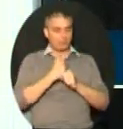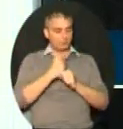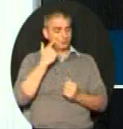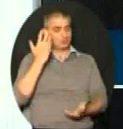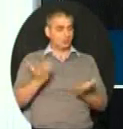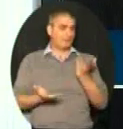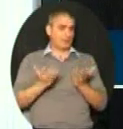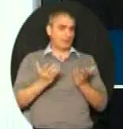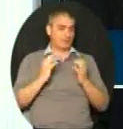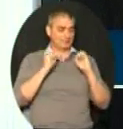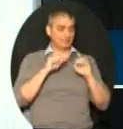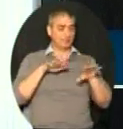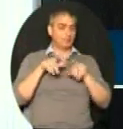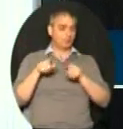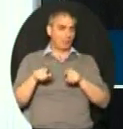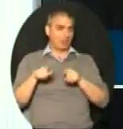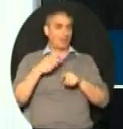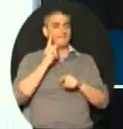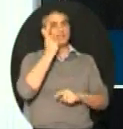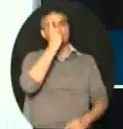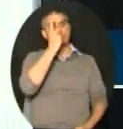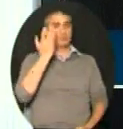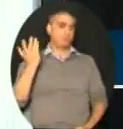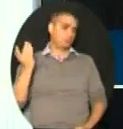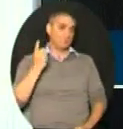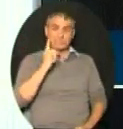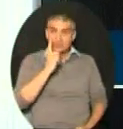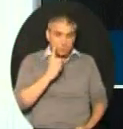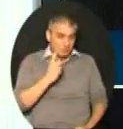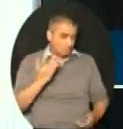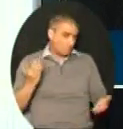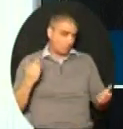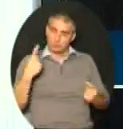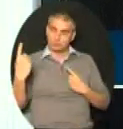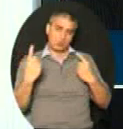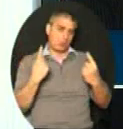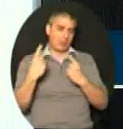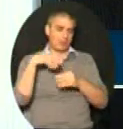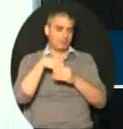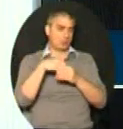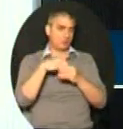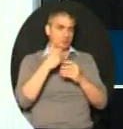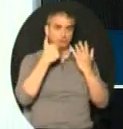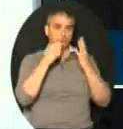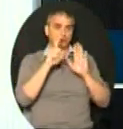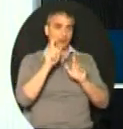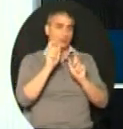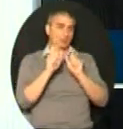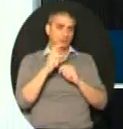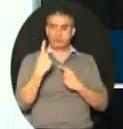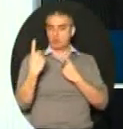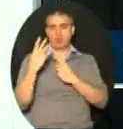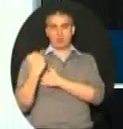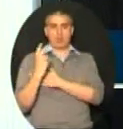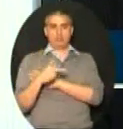הבחנה בין יציבות הממשלה לבין האיומים עליה. האיומים עליה הם של כל אחד ממרכיביה, 61 איש. כי לכל אחד